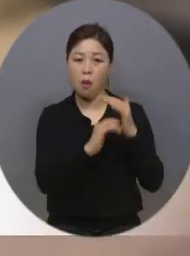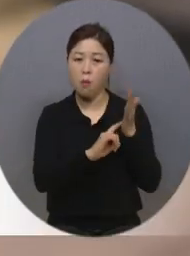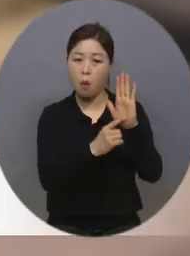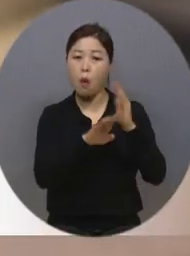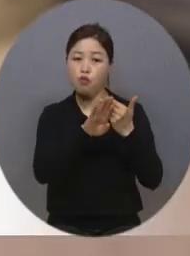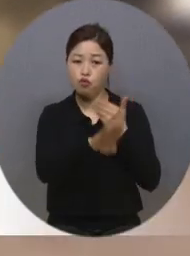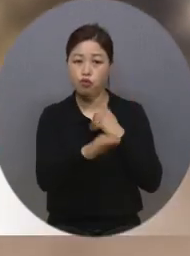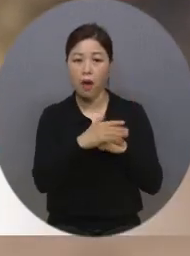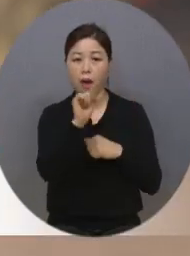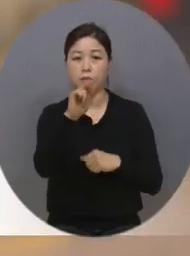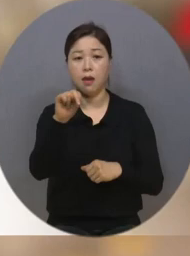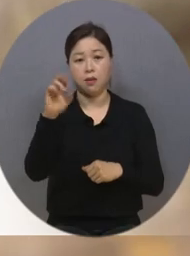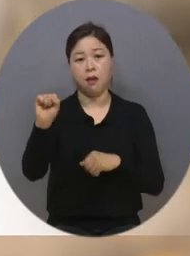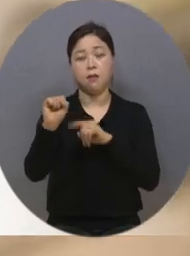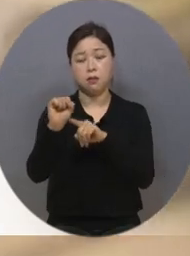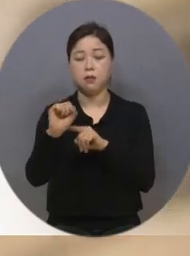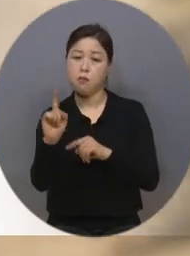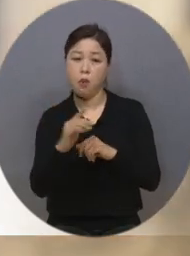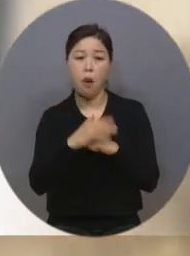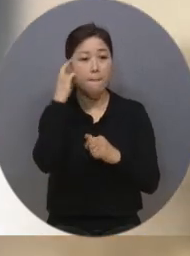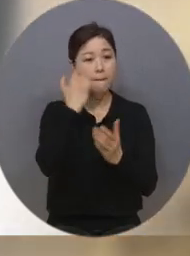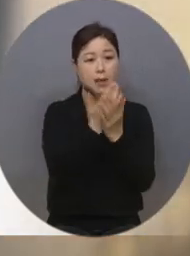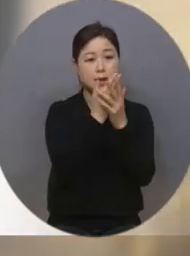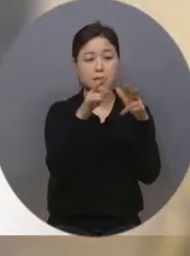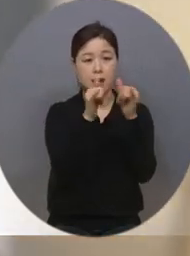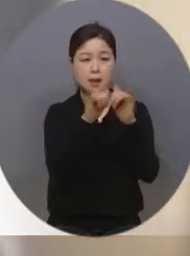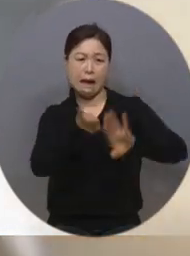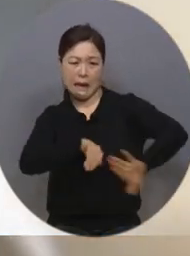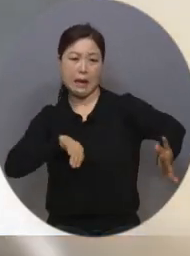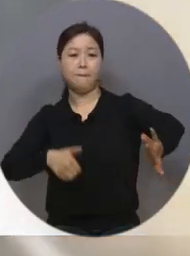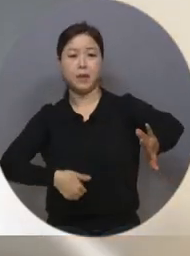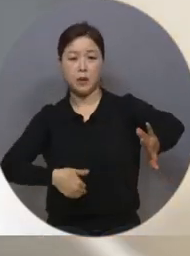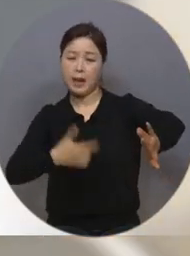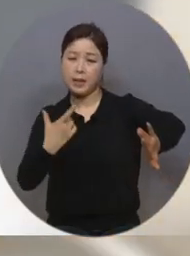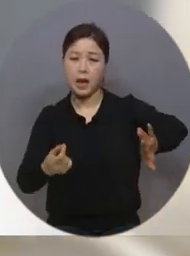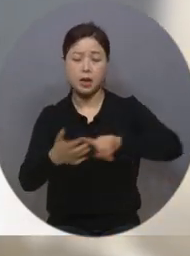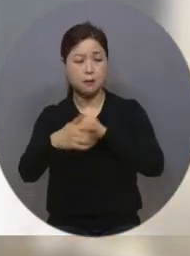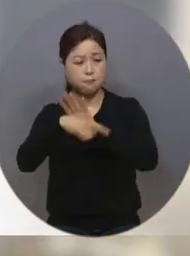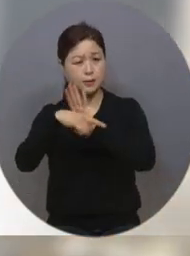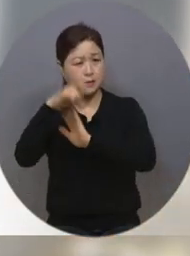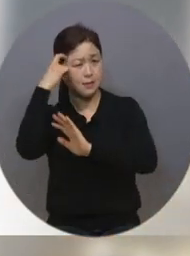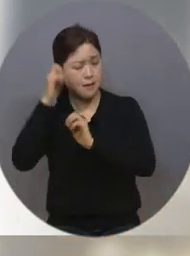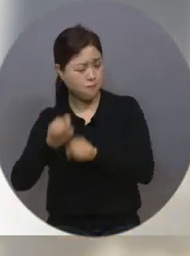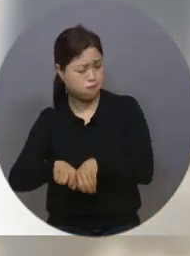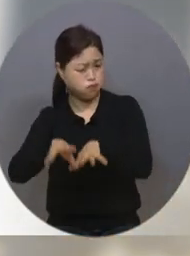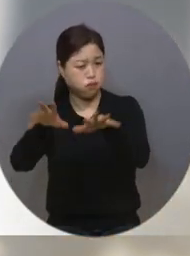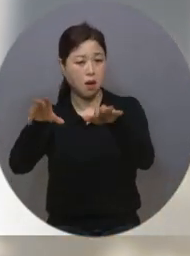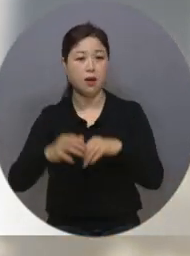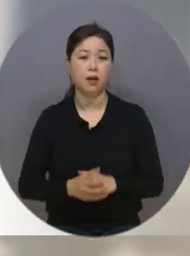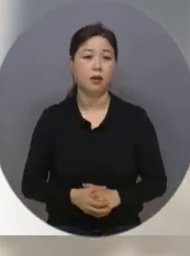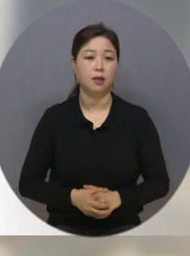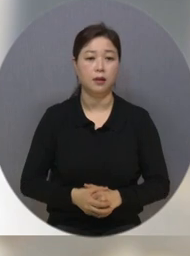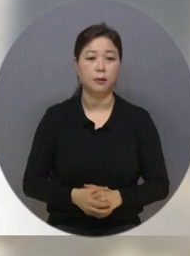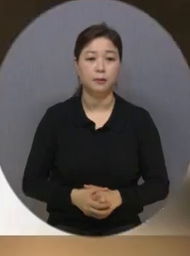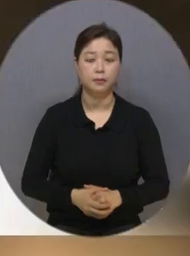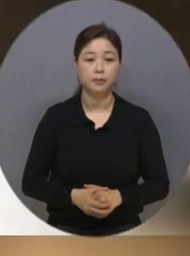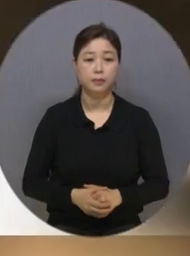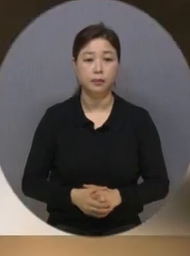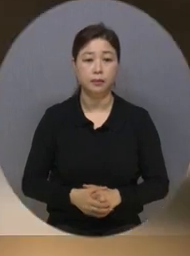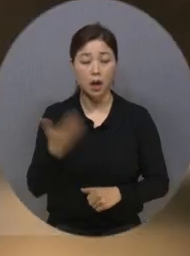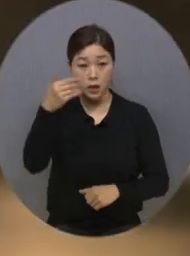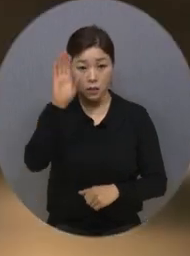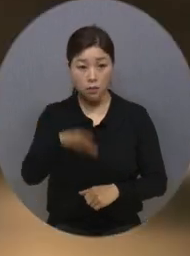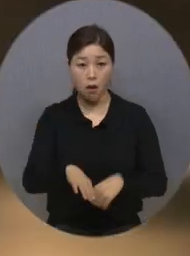뒤 SNS에는 발달장애인을 격리시켜야 한다는 등 부정적인 여론이 확산됐습니다.